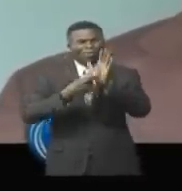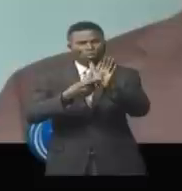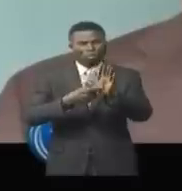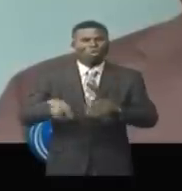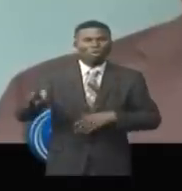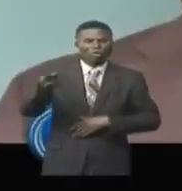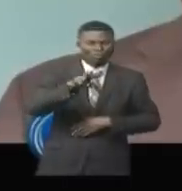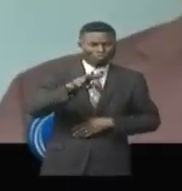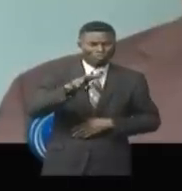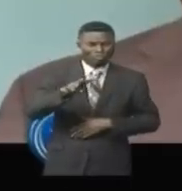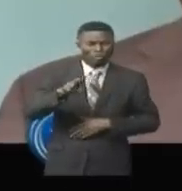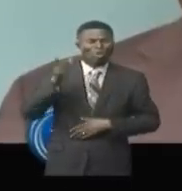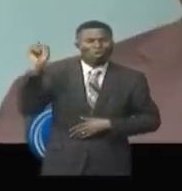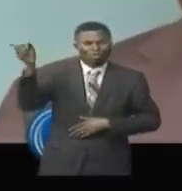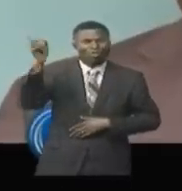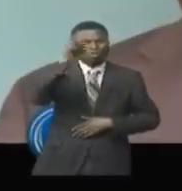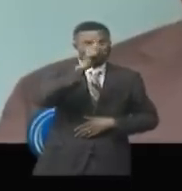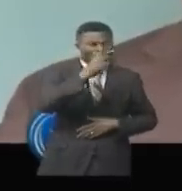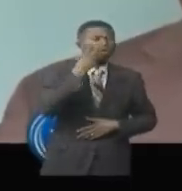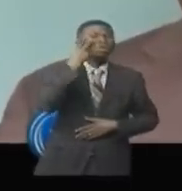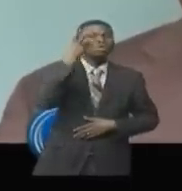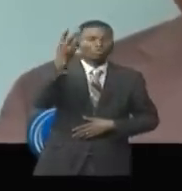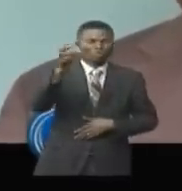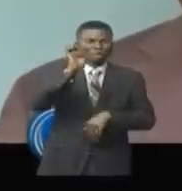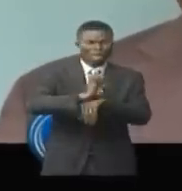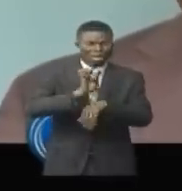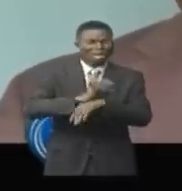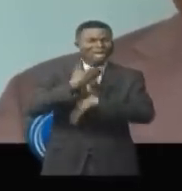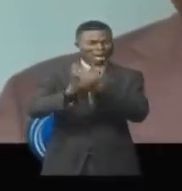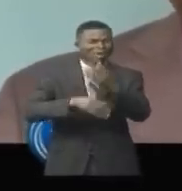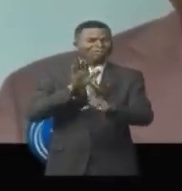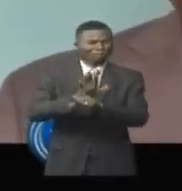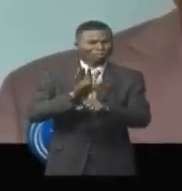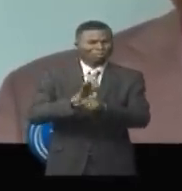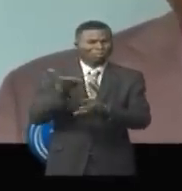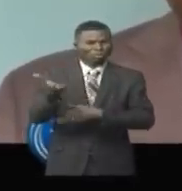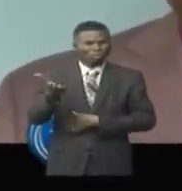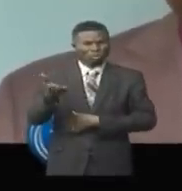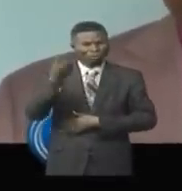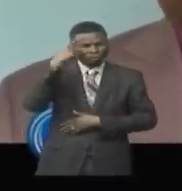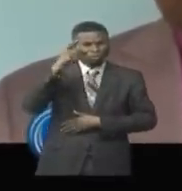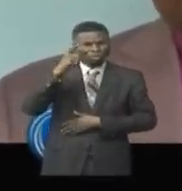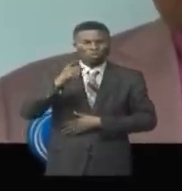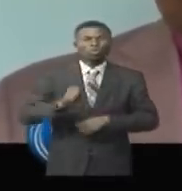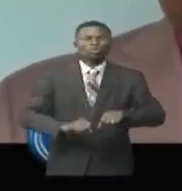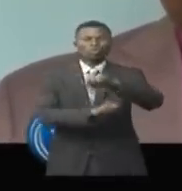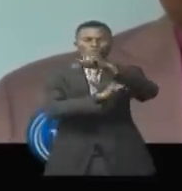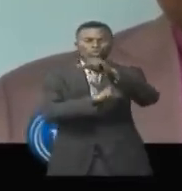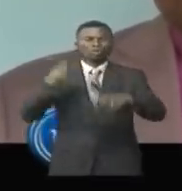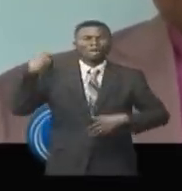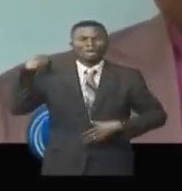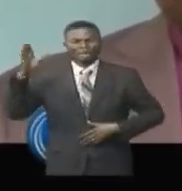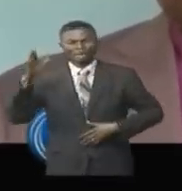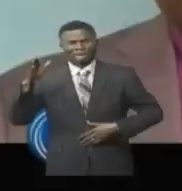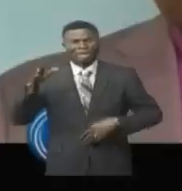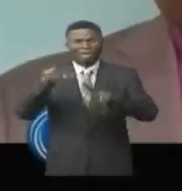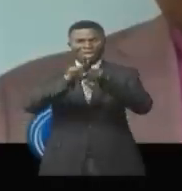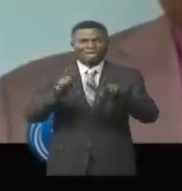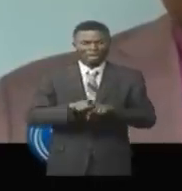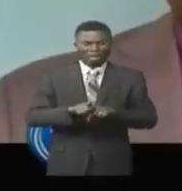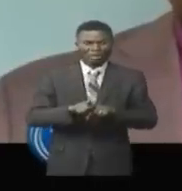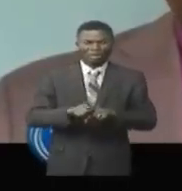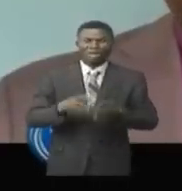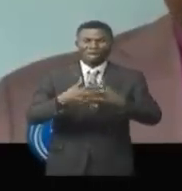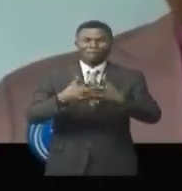vous irez partout, vous allez trouver ce que l'Église a fait afin d'épauler l'État qui est le